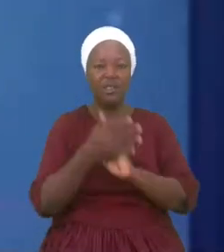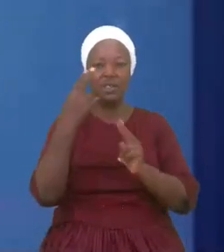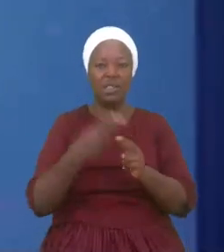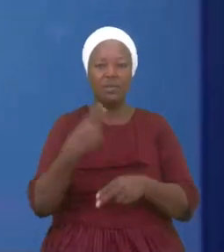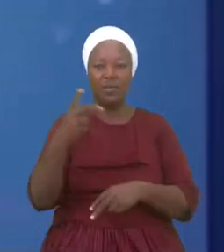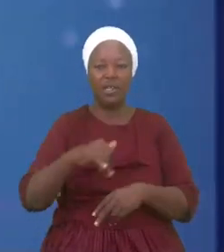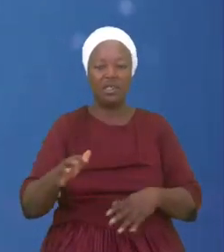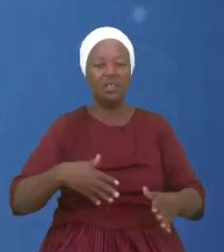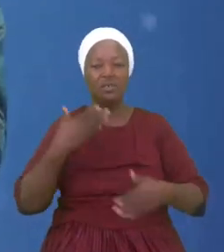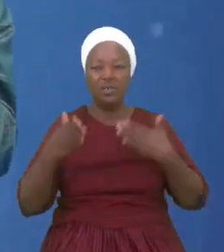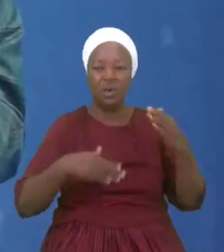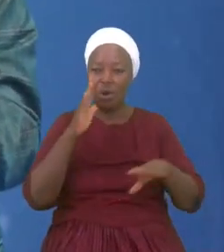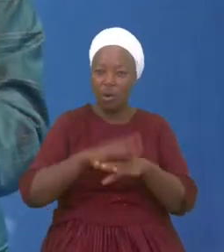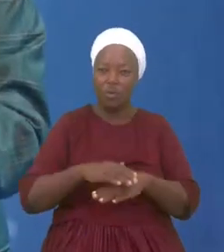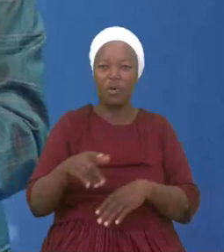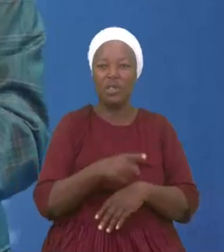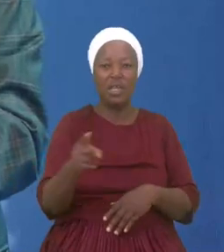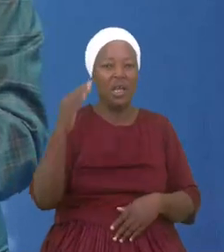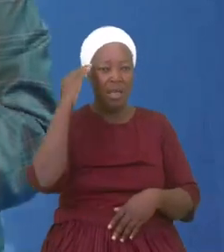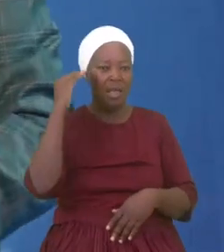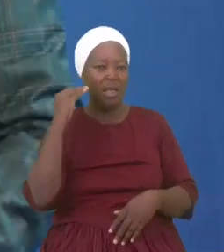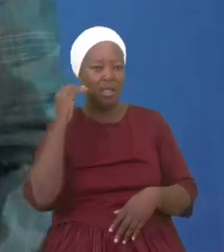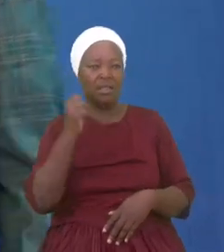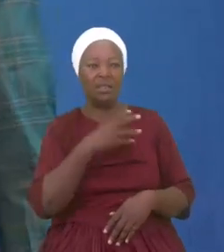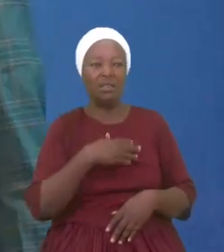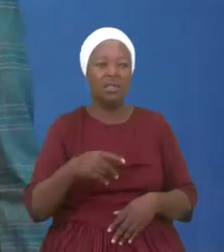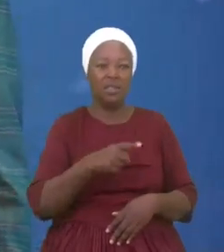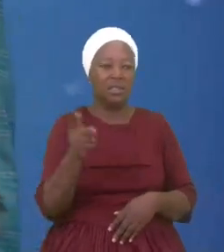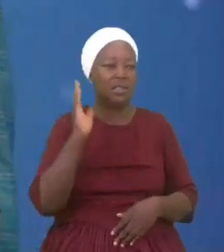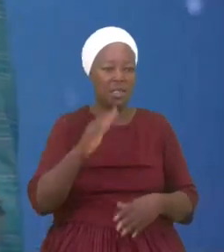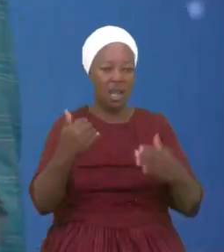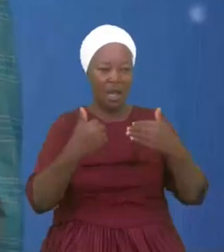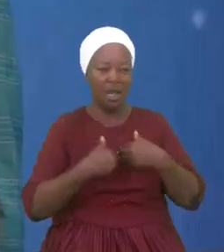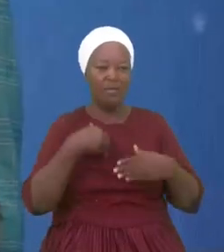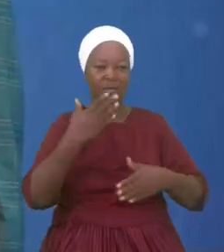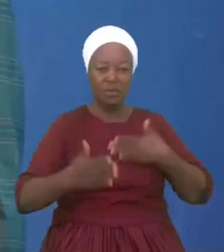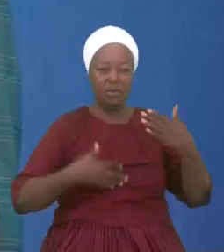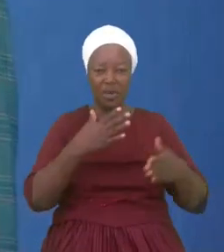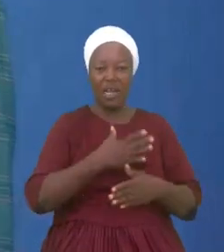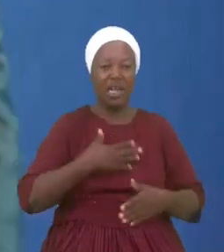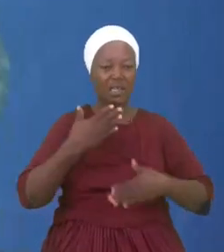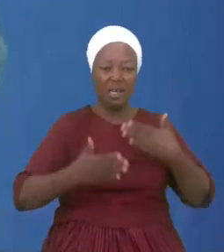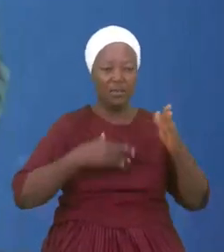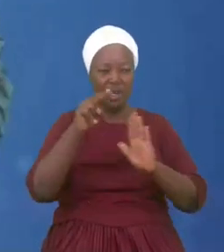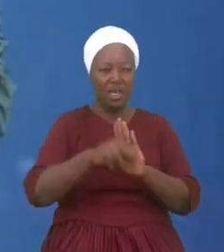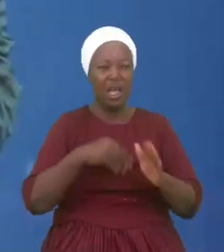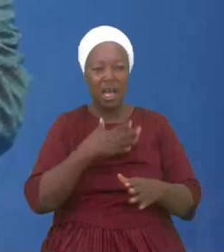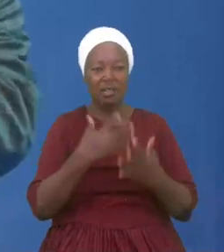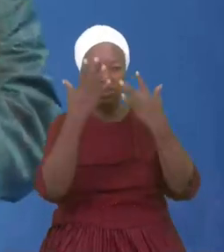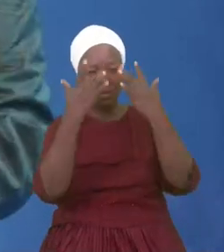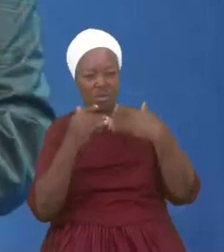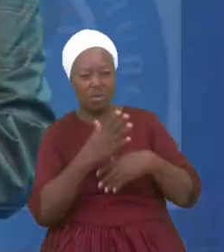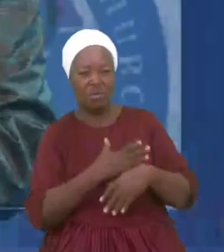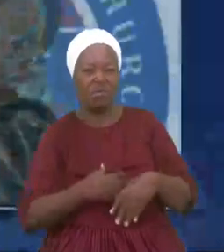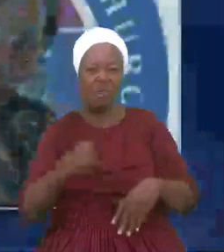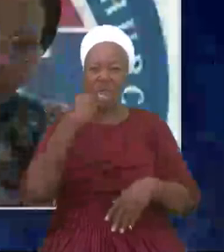qui commence ce jour va continuer à l'infini dans votre vie et une joie éternelle pour